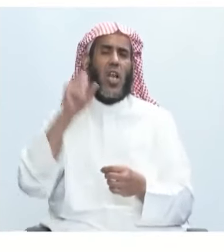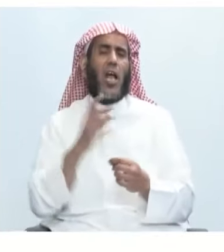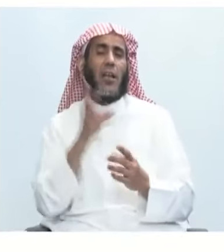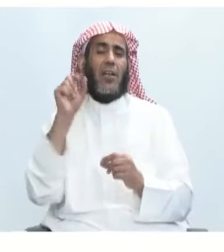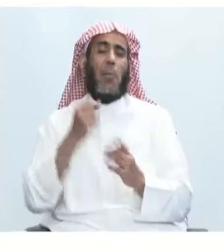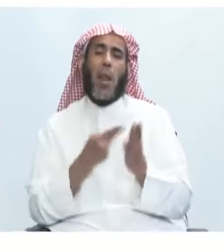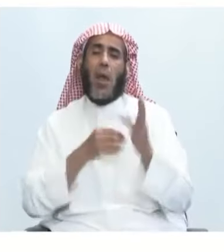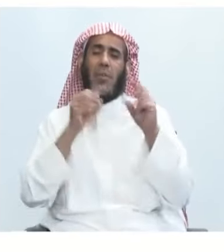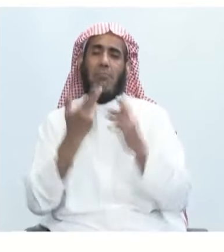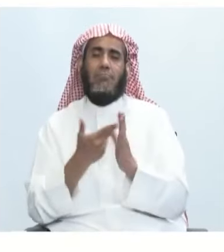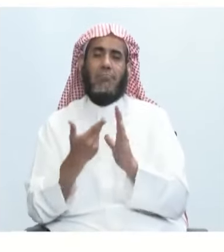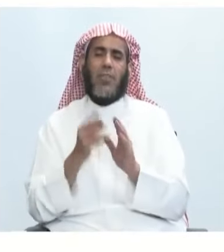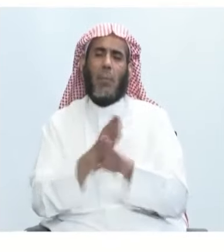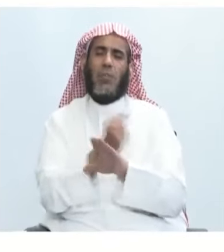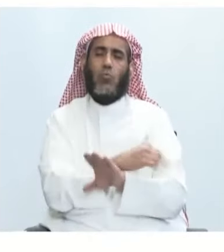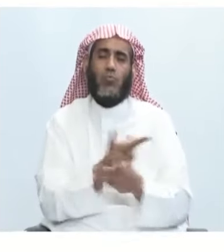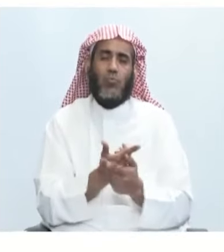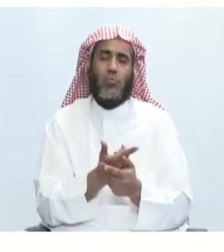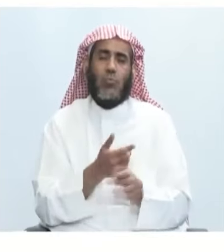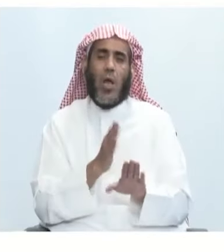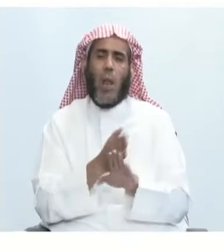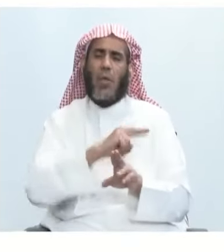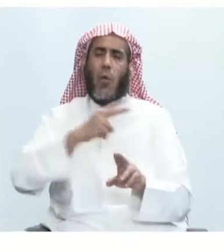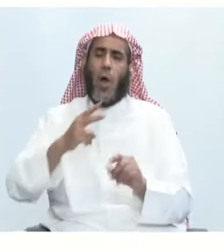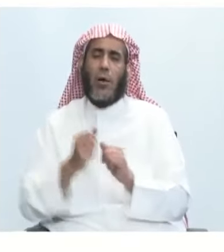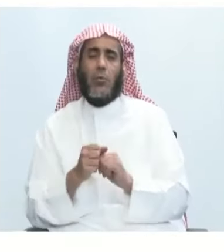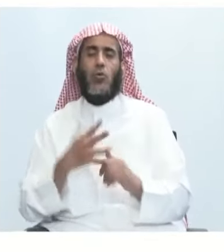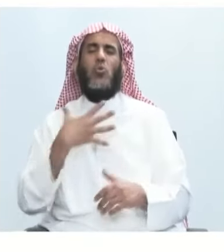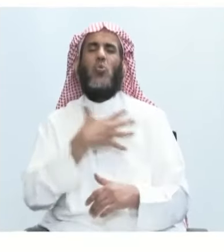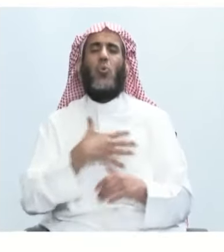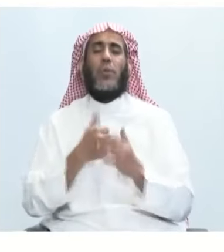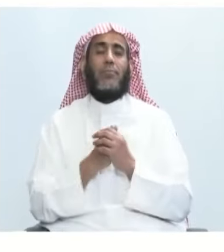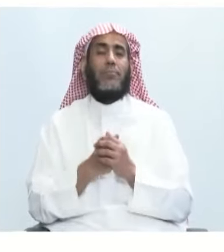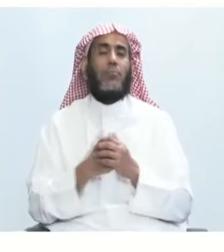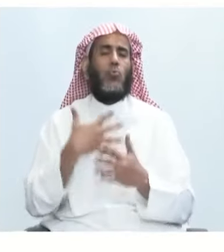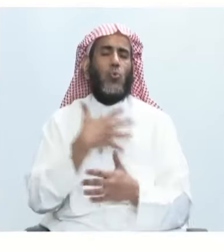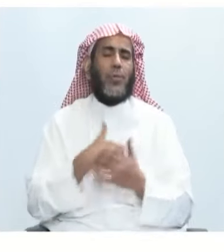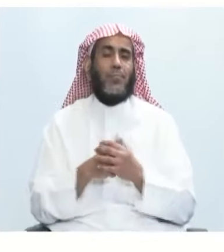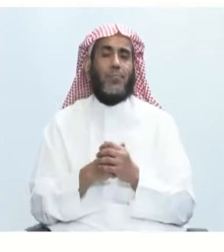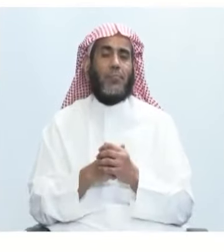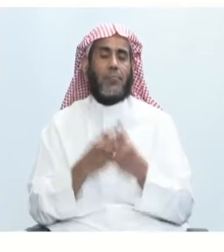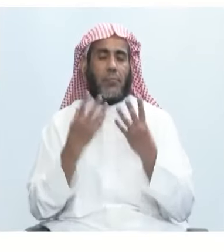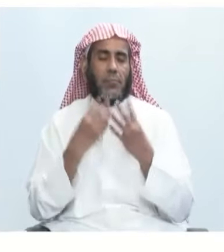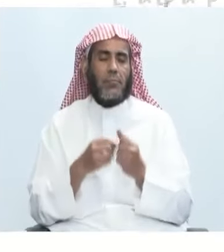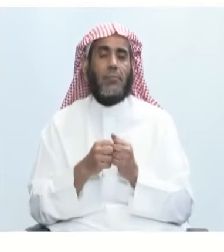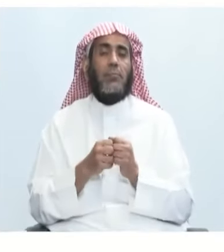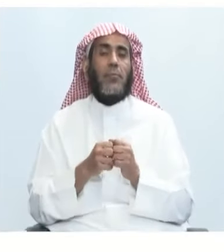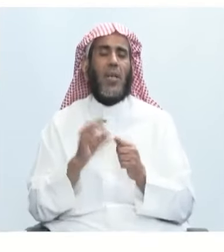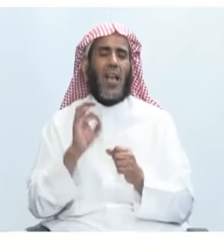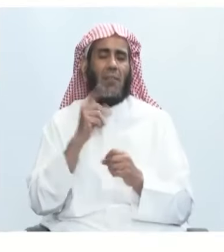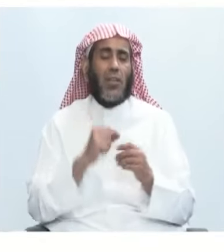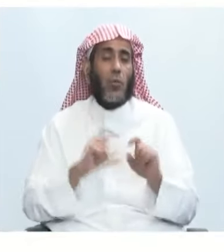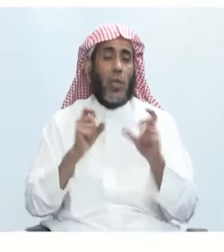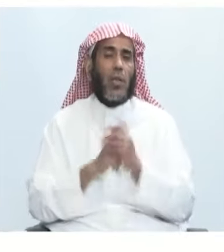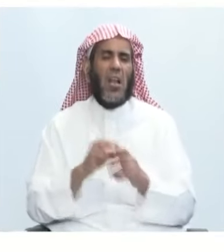ما النمط هنا نمط شعوري النمط هنا شعوري جميل احسنتم الالفاظ التي